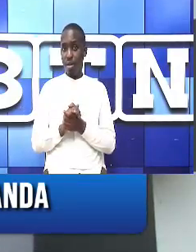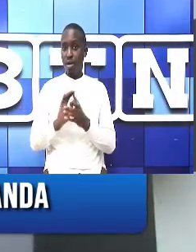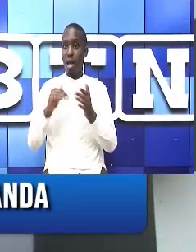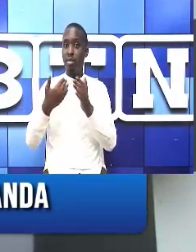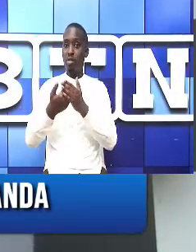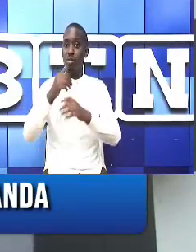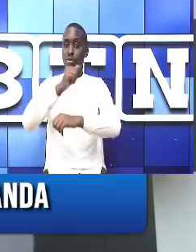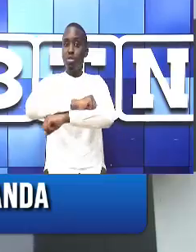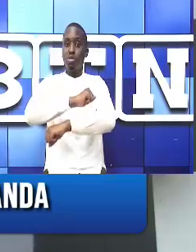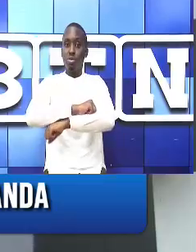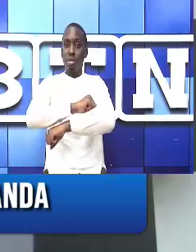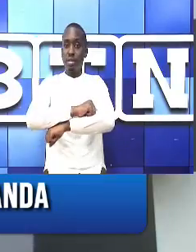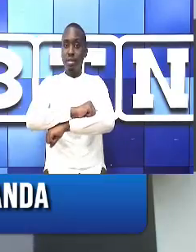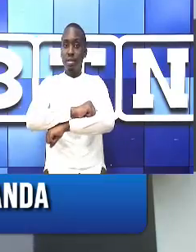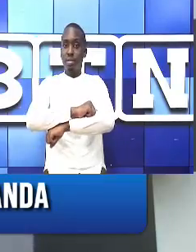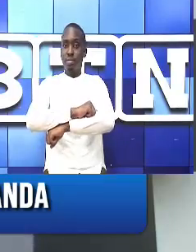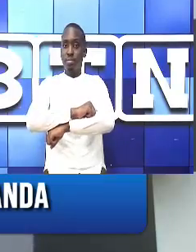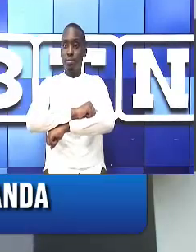nagera ku ishuri